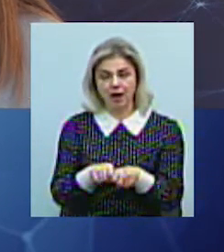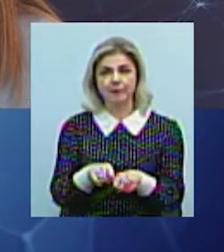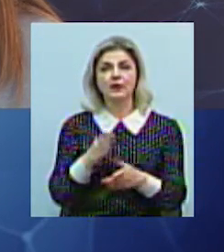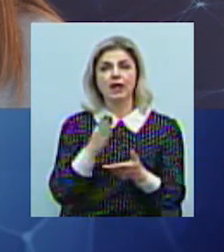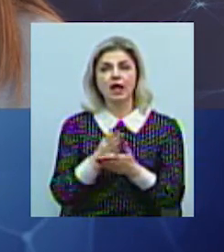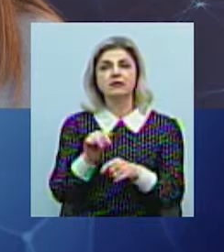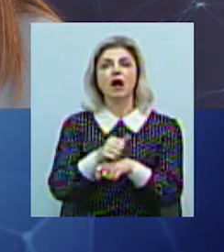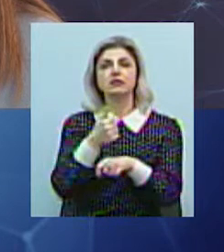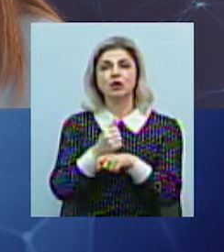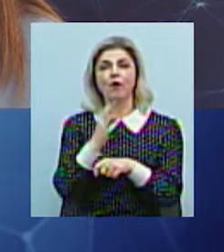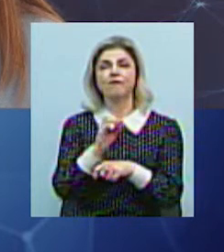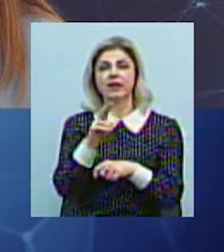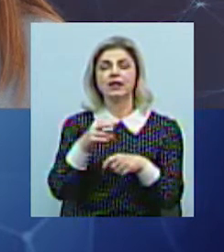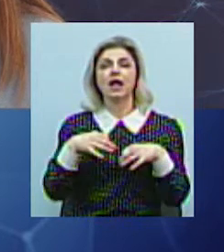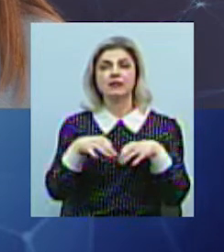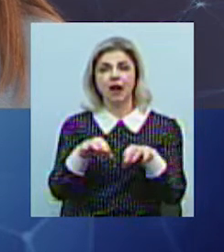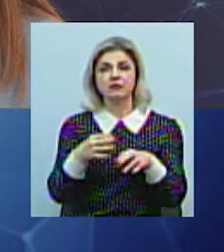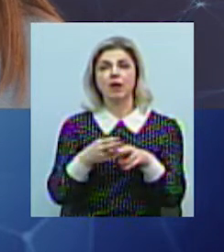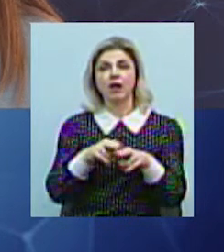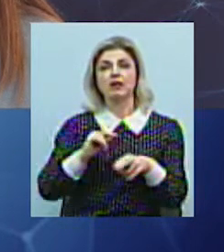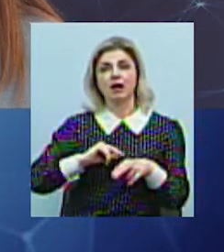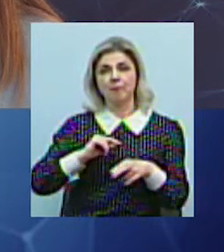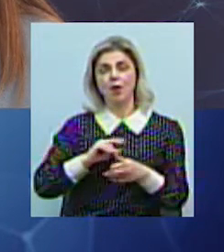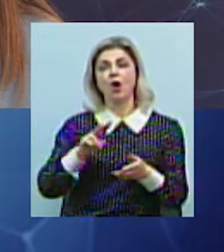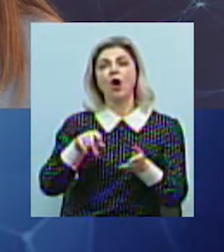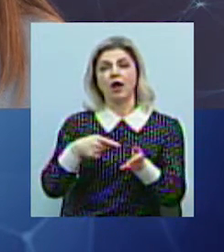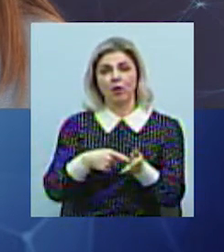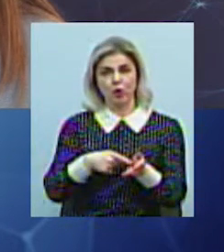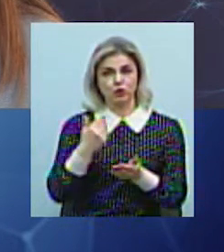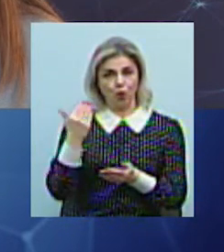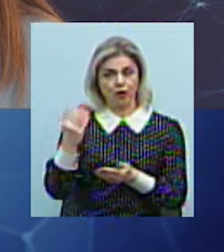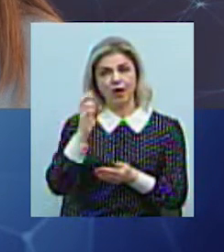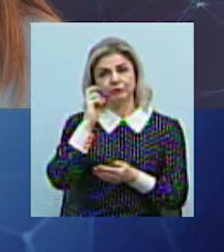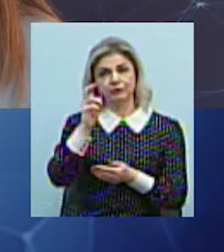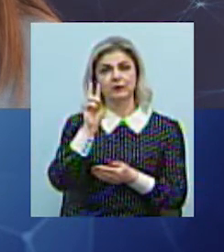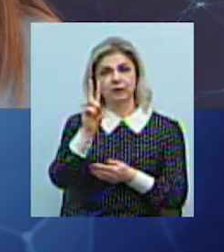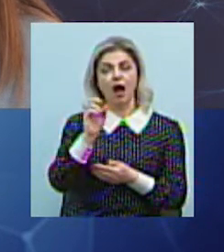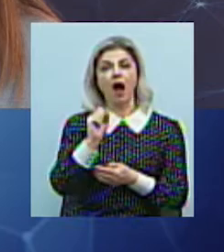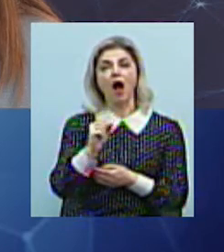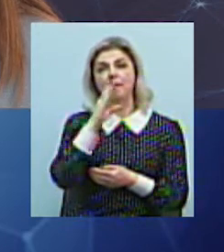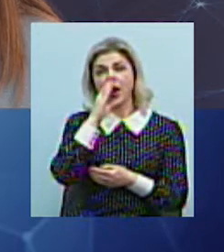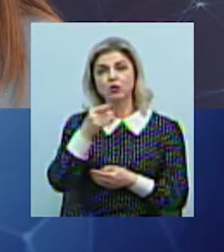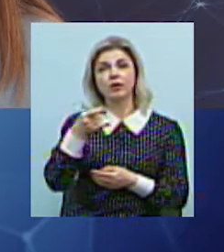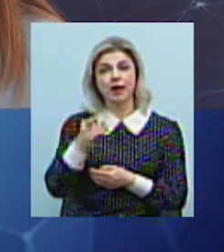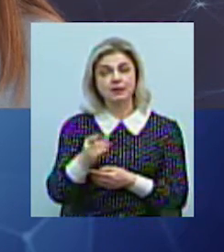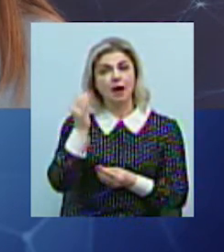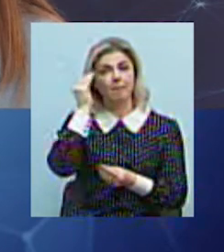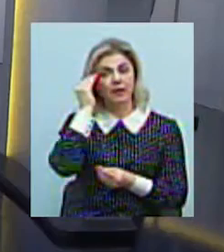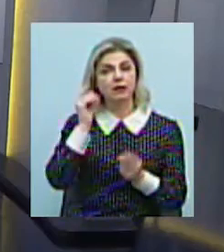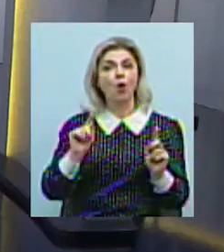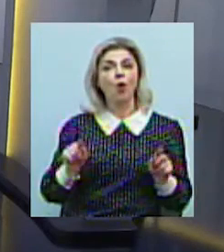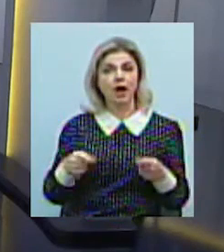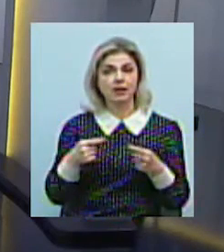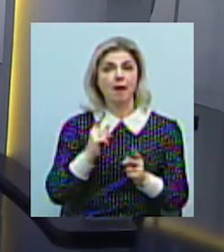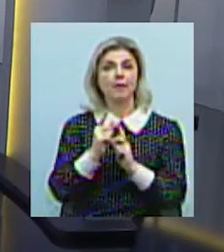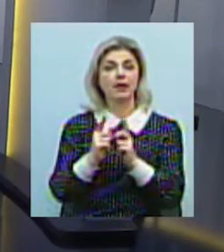вид транспорта в городе Николаеве, который работает в обычном режиме, это городской электротранспорт. А вот маршрутные такси, по мнению, опять же, организаторов